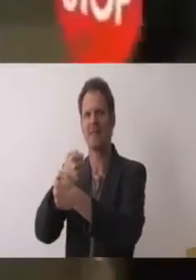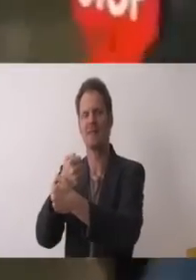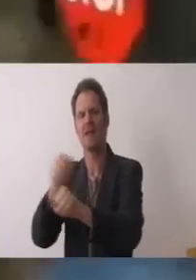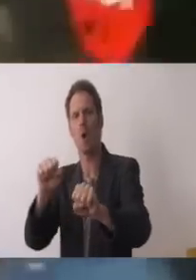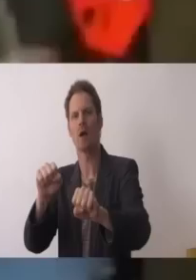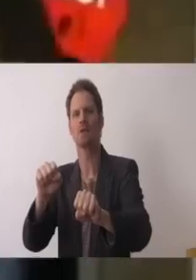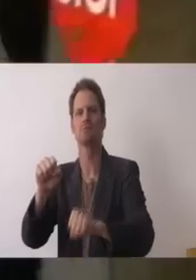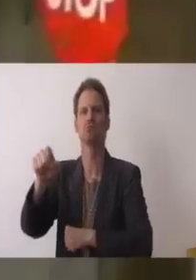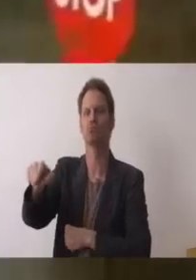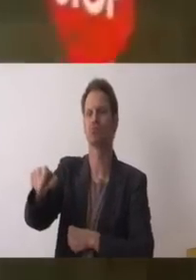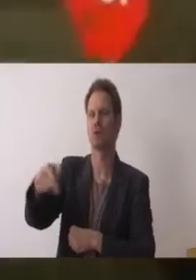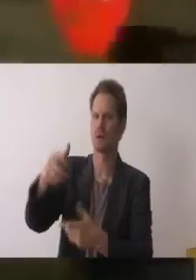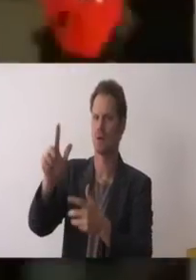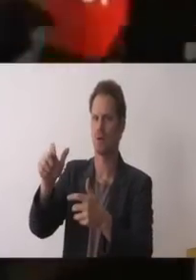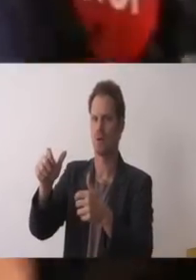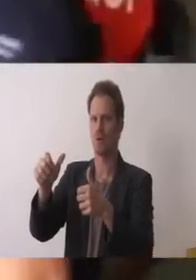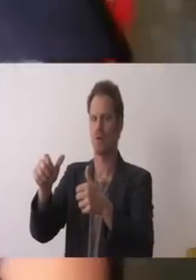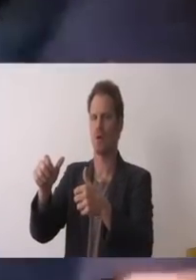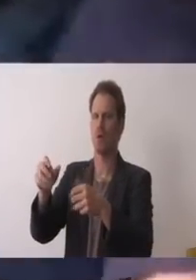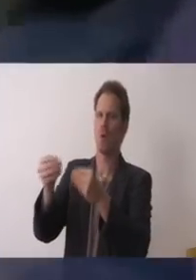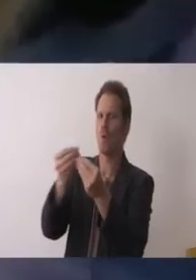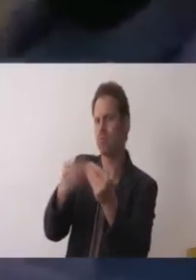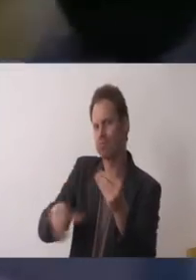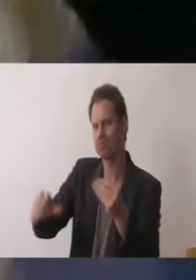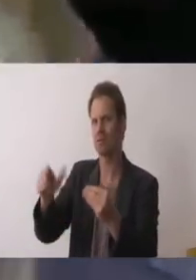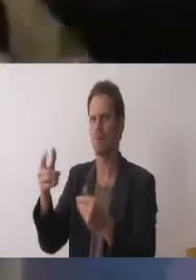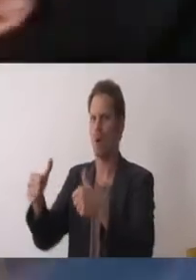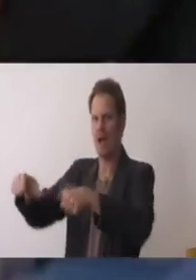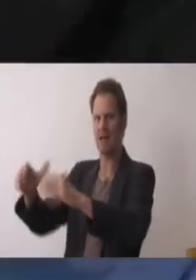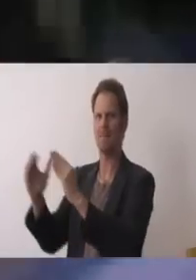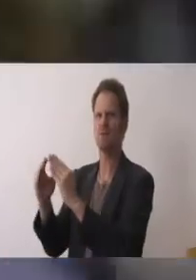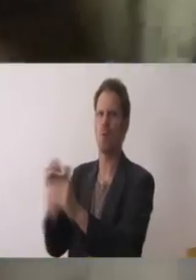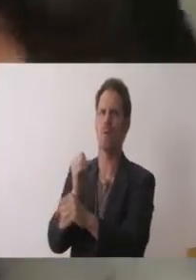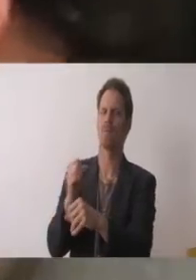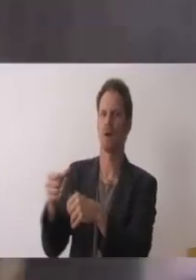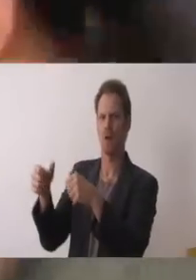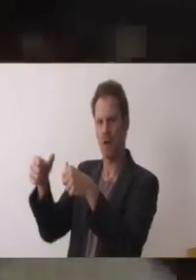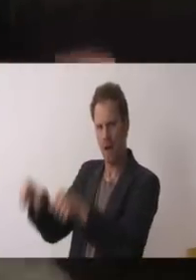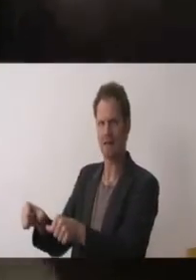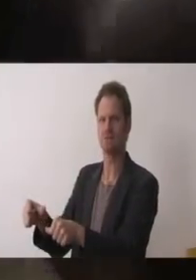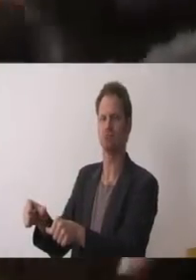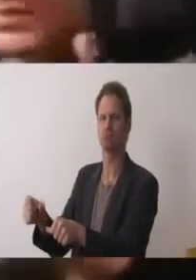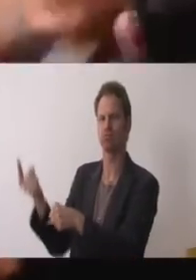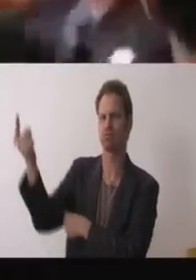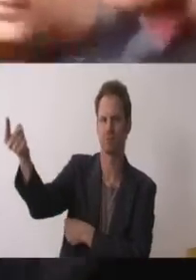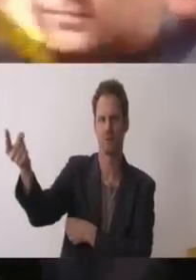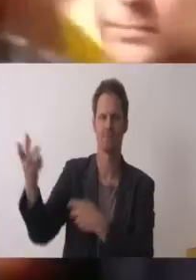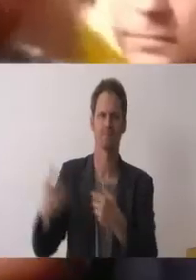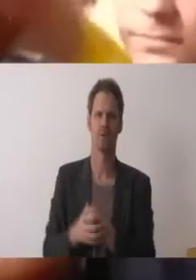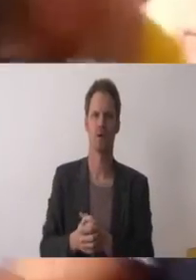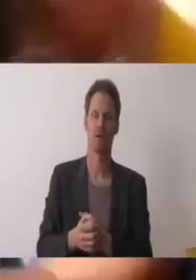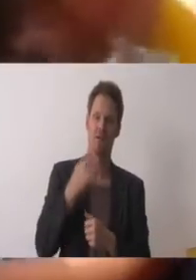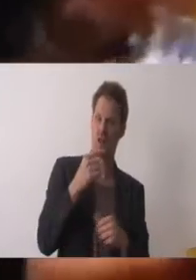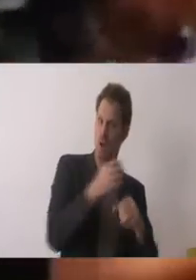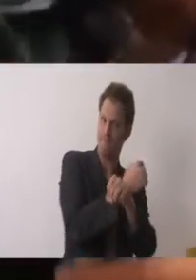et permettre aux prisonniers enfermés pour ces raisons de purger le reste de leur peine en étant assignés à résidence. Savas Xyros, l'artificier de